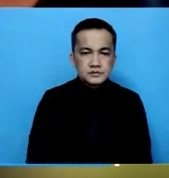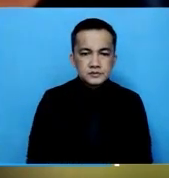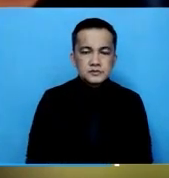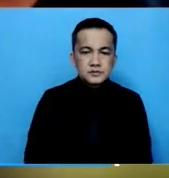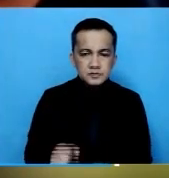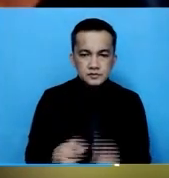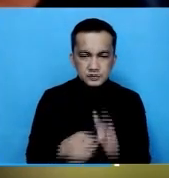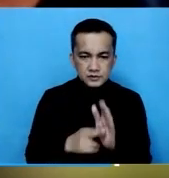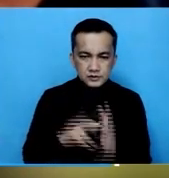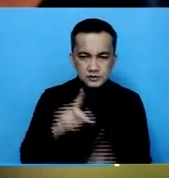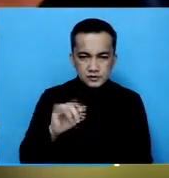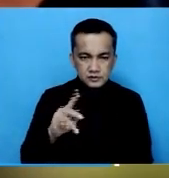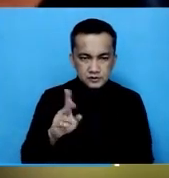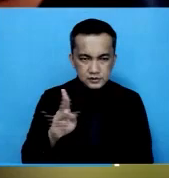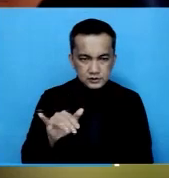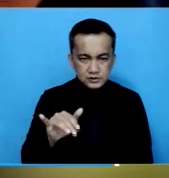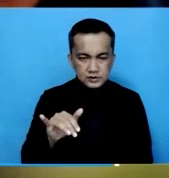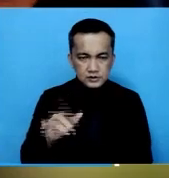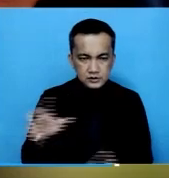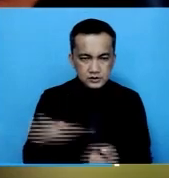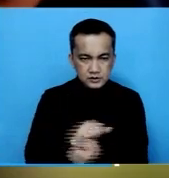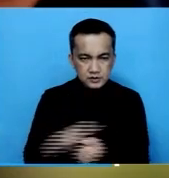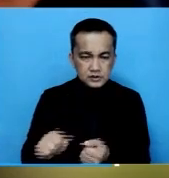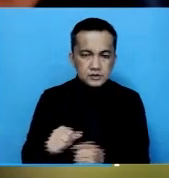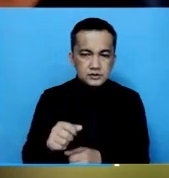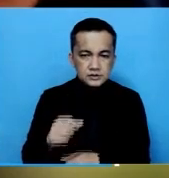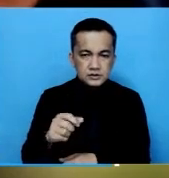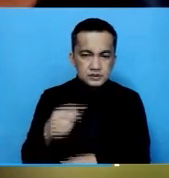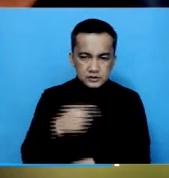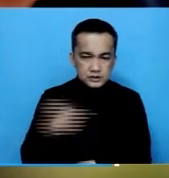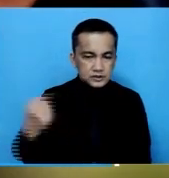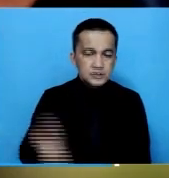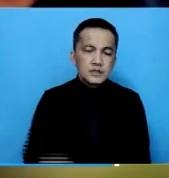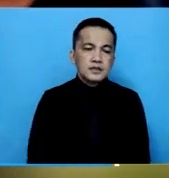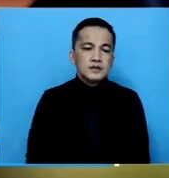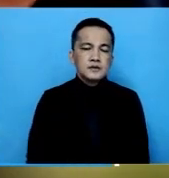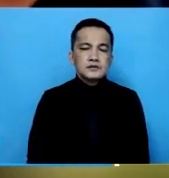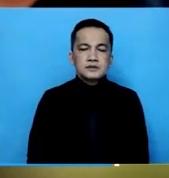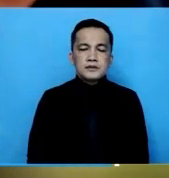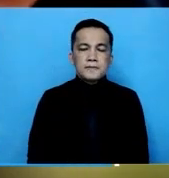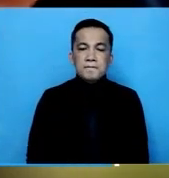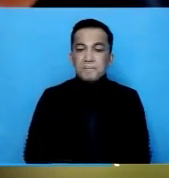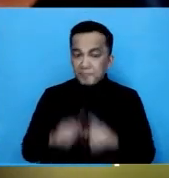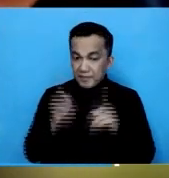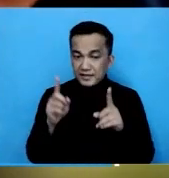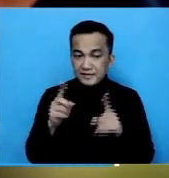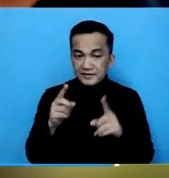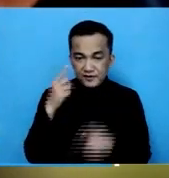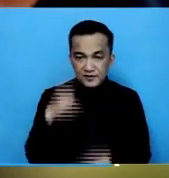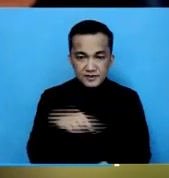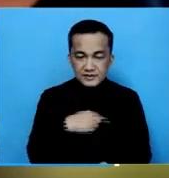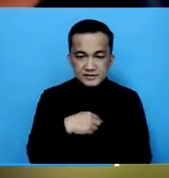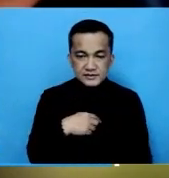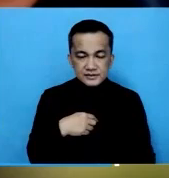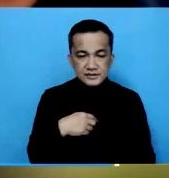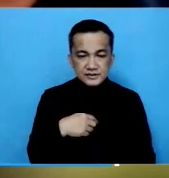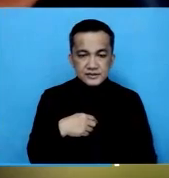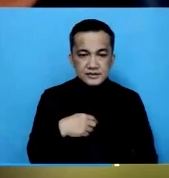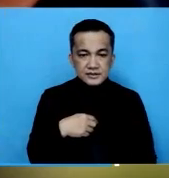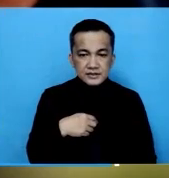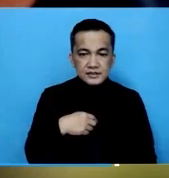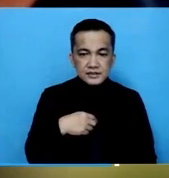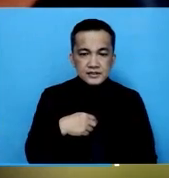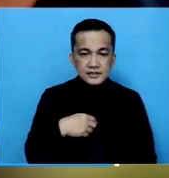mag-request ng liability damages sa China. Unfortunately for us, sa ang Pilipinas ay hindi pa